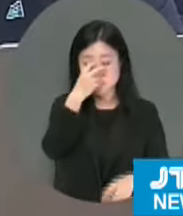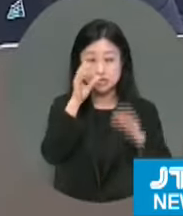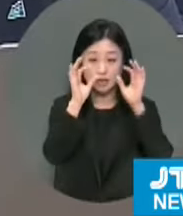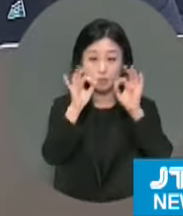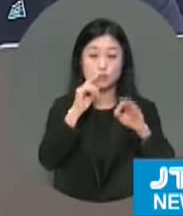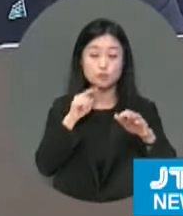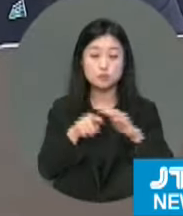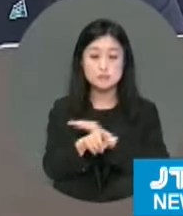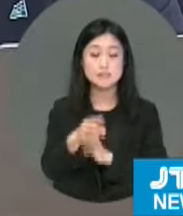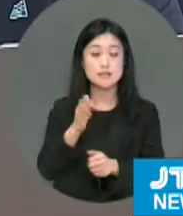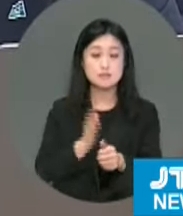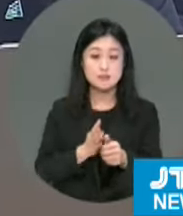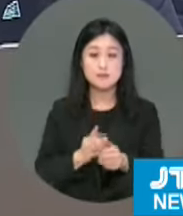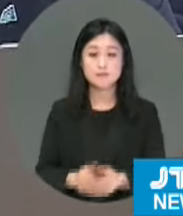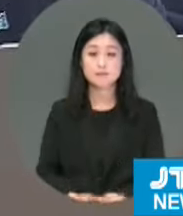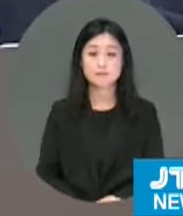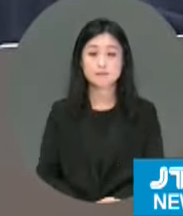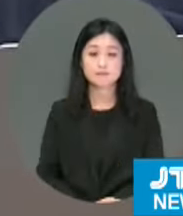조치